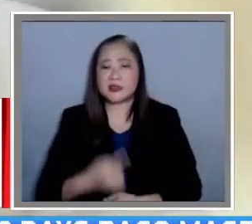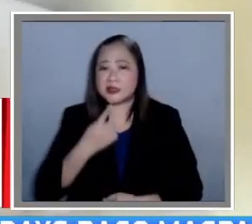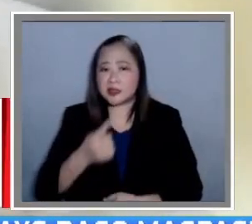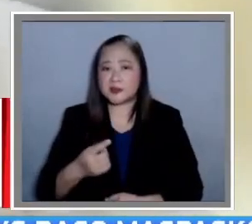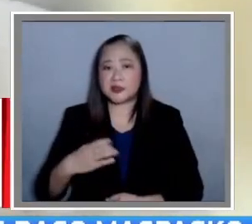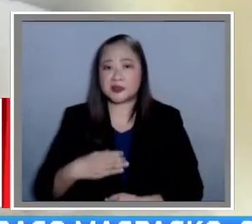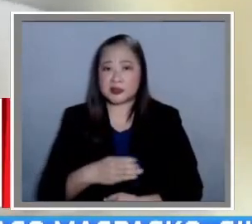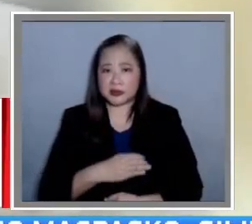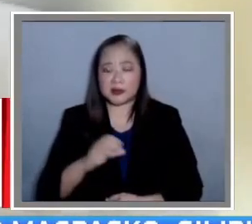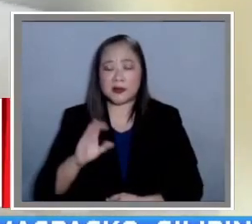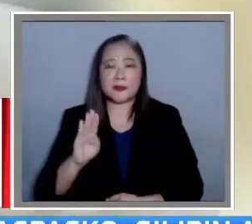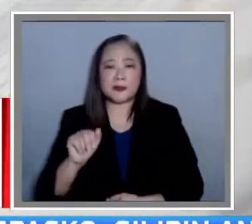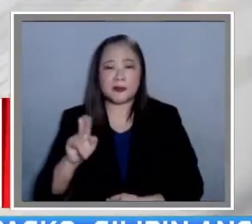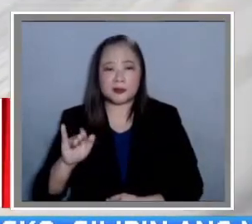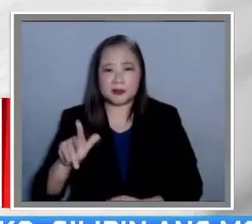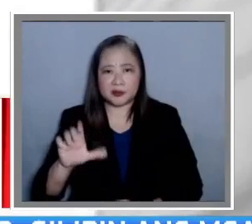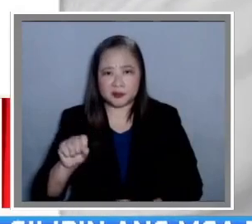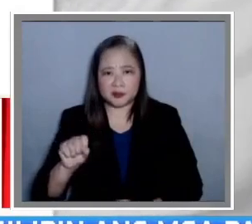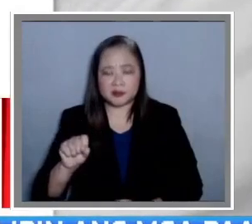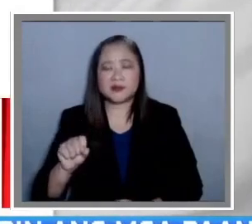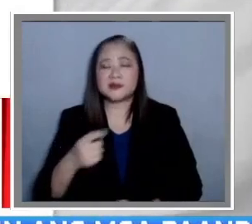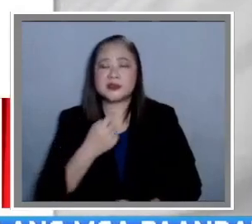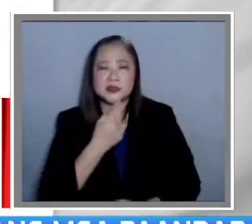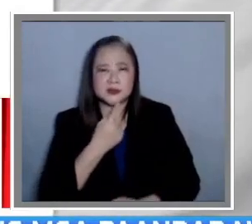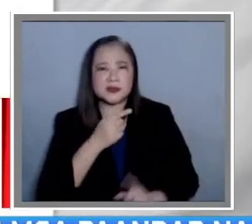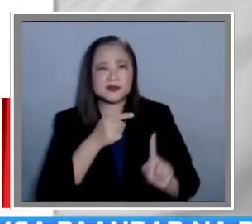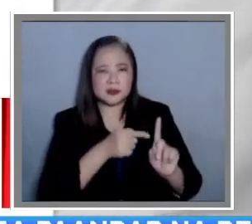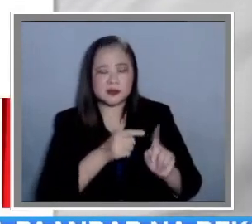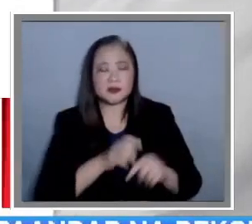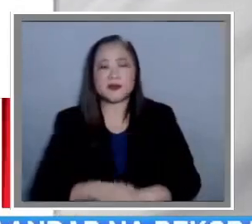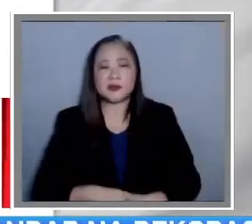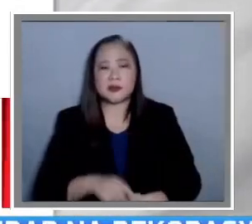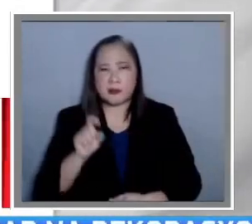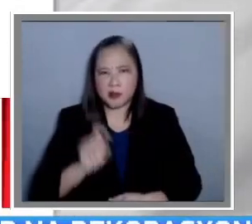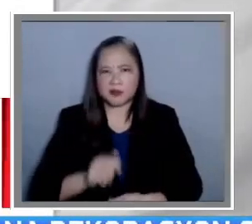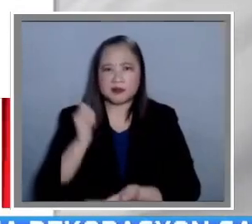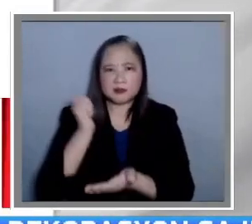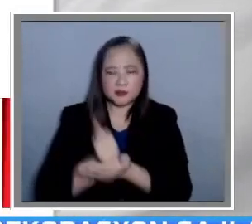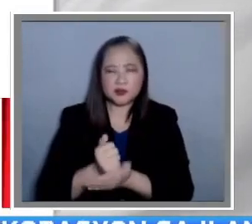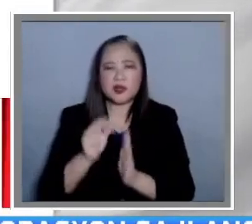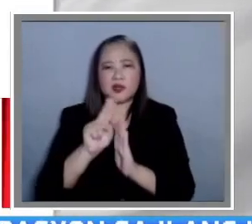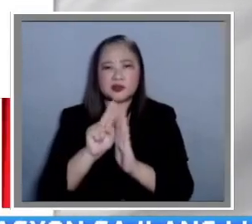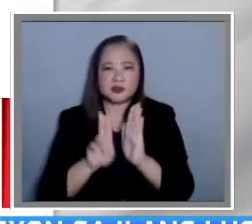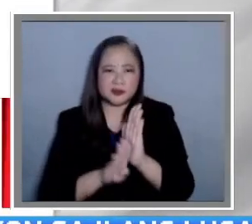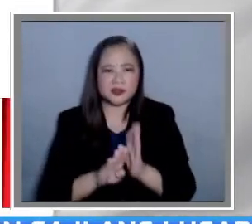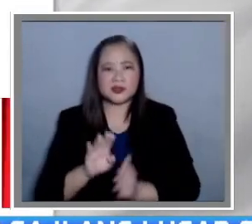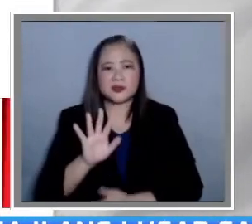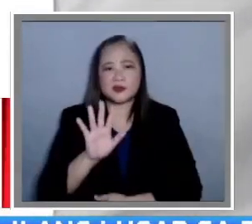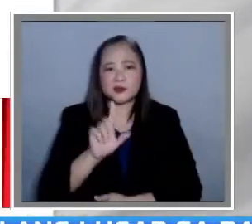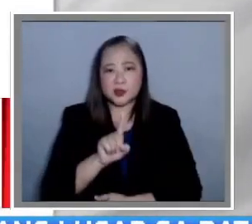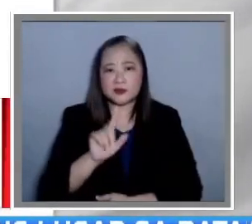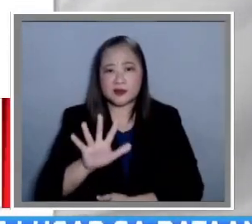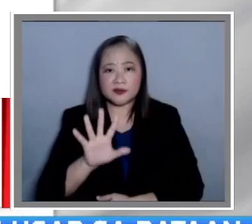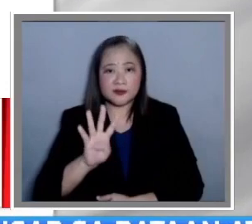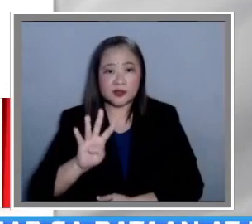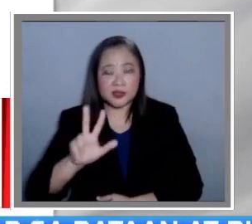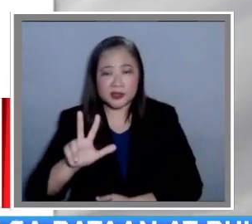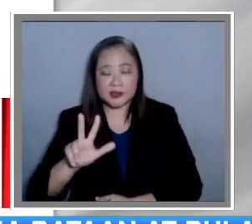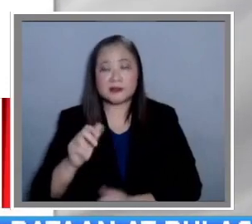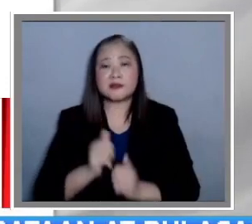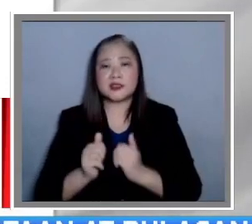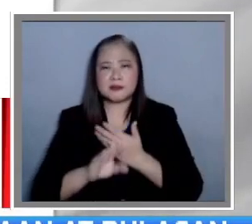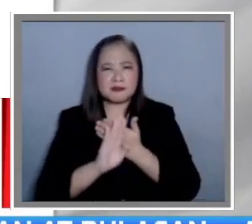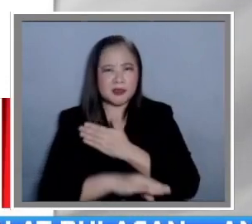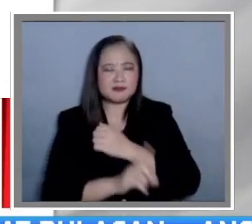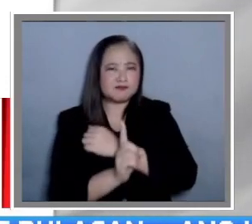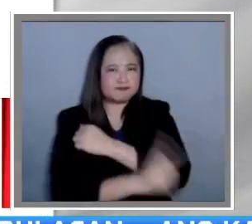ng house committee on Dangerous Drugs dapat na ring Ipasa ang house bill 1543 na nagbabalik ng parusang kamatayan para